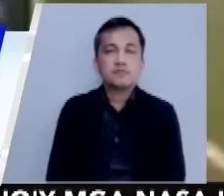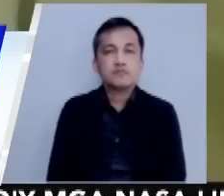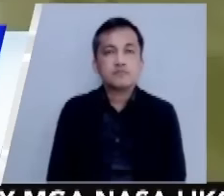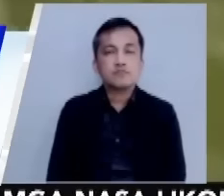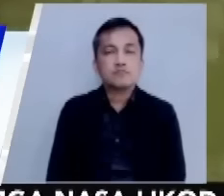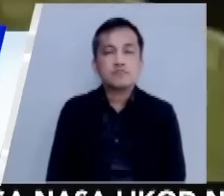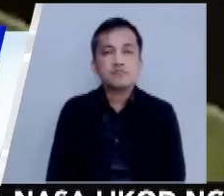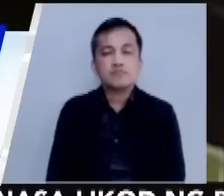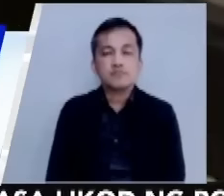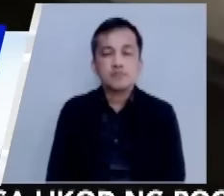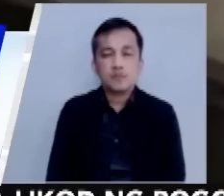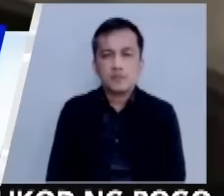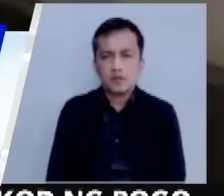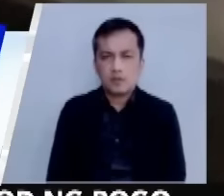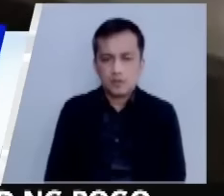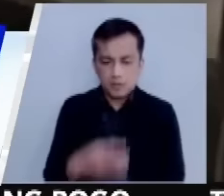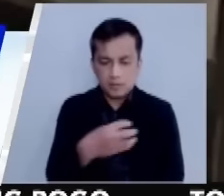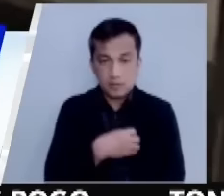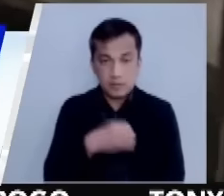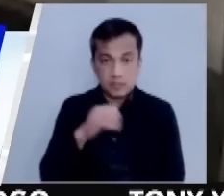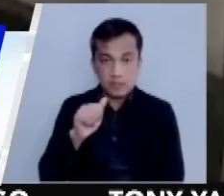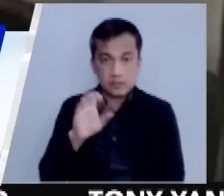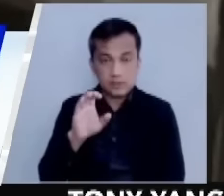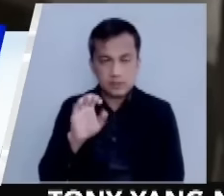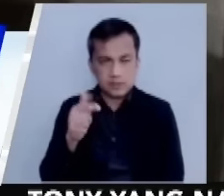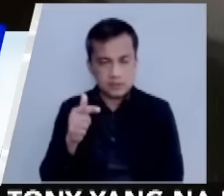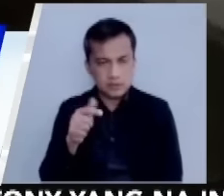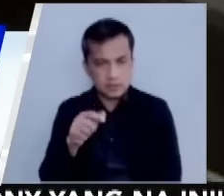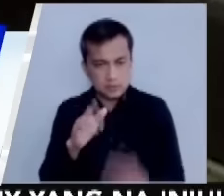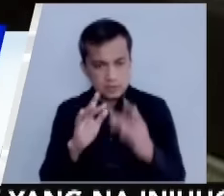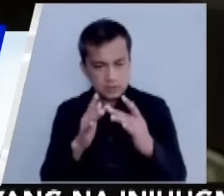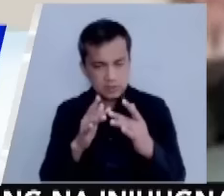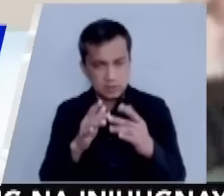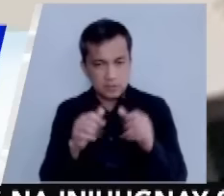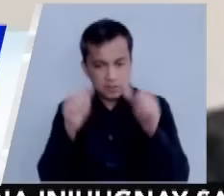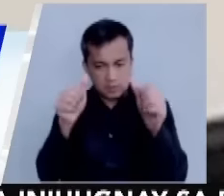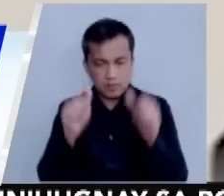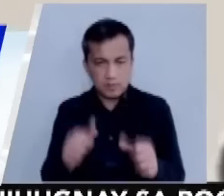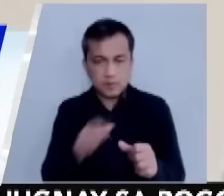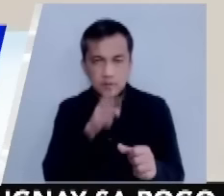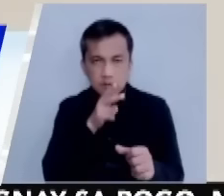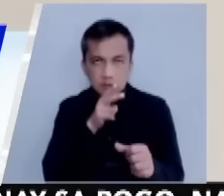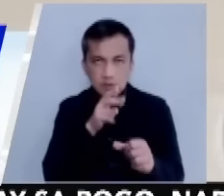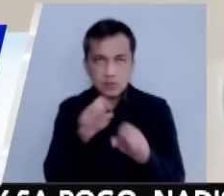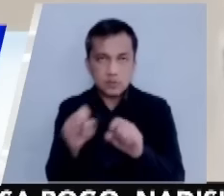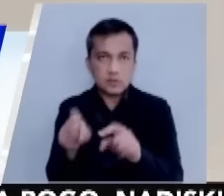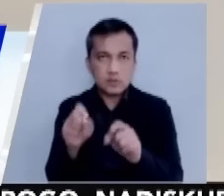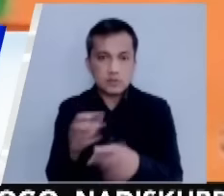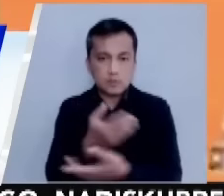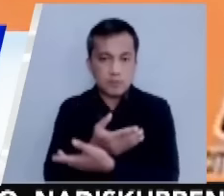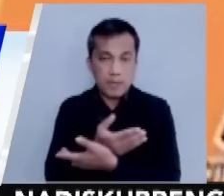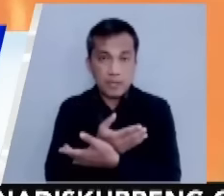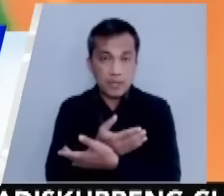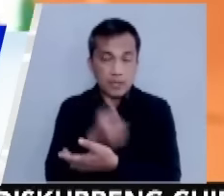Na-monitor ng PNP ACG sa social media ang post ng suspect na inaalok ang kanyang sanggol na babae sa halagang